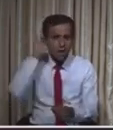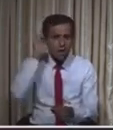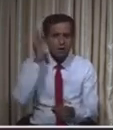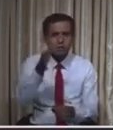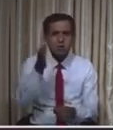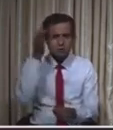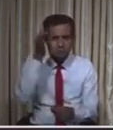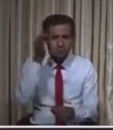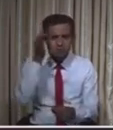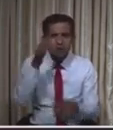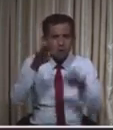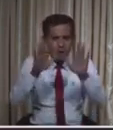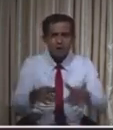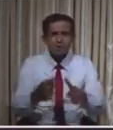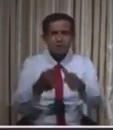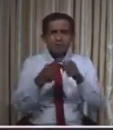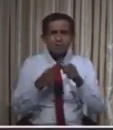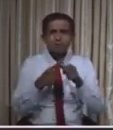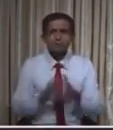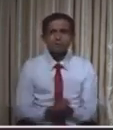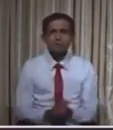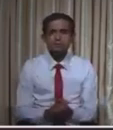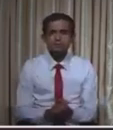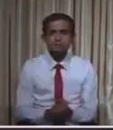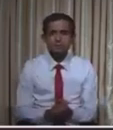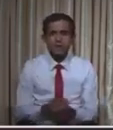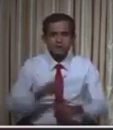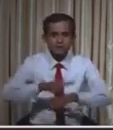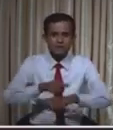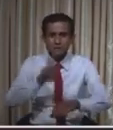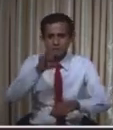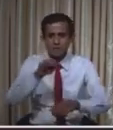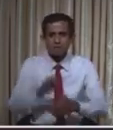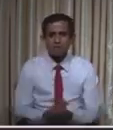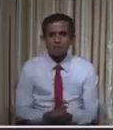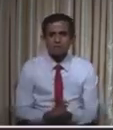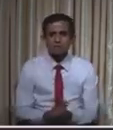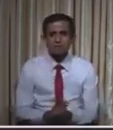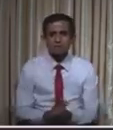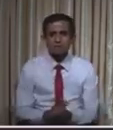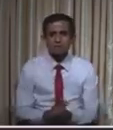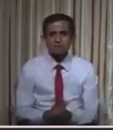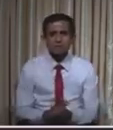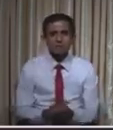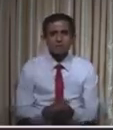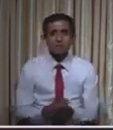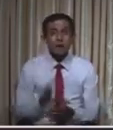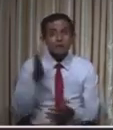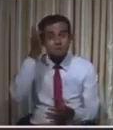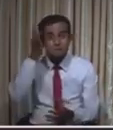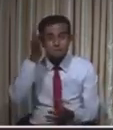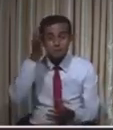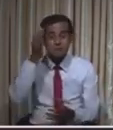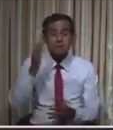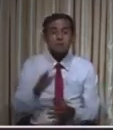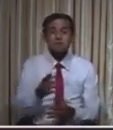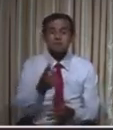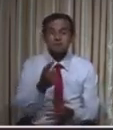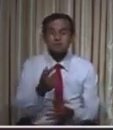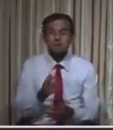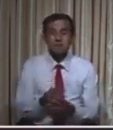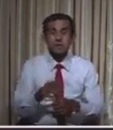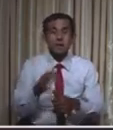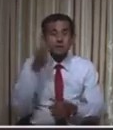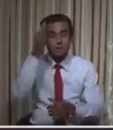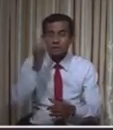පිස්සුද අඩුවතරම්මට ඒ වෙනුවට උත්තර දෙන්න මම තමයි කාලය අවසන් මට තප්පර 30ක් දෙන්න ඔව් නෑ නෑ පිස්සු කියන්නේ නරක දෙයක් නෙමෙයි කාලය අවසන් වෙලා තියෙන ඔබතුමා